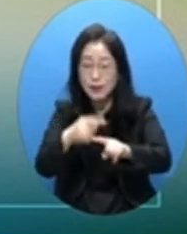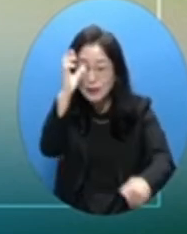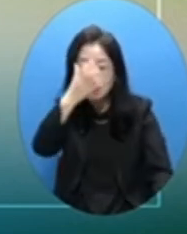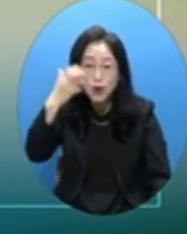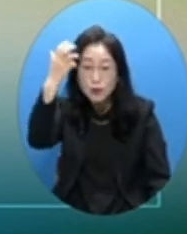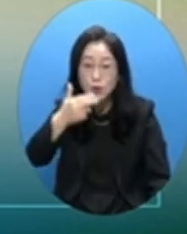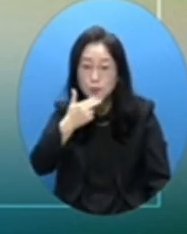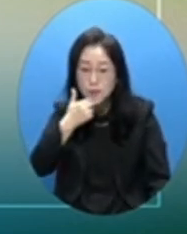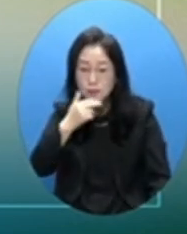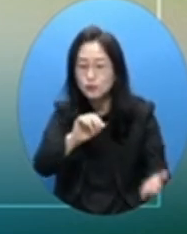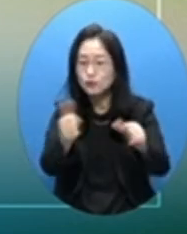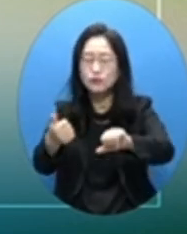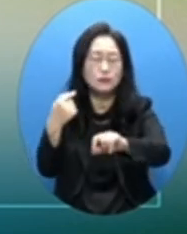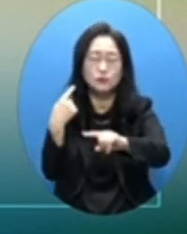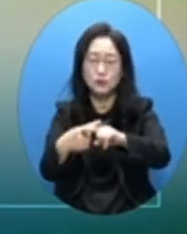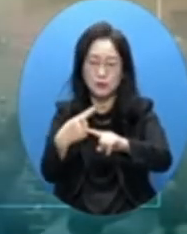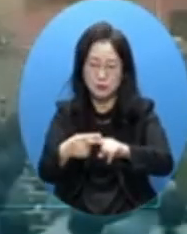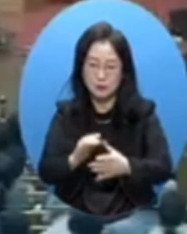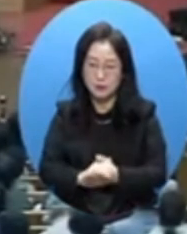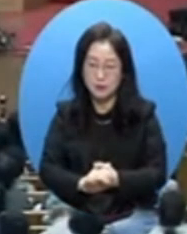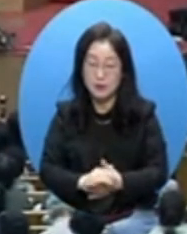교회는 죽은 것이다